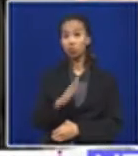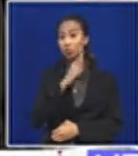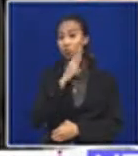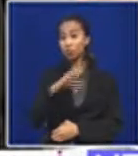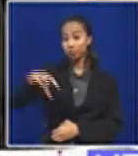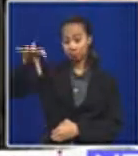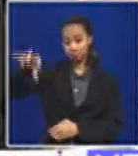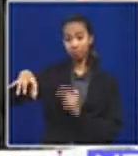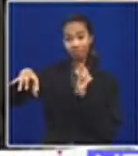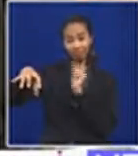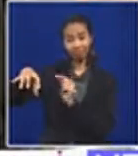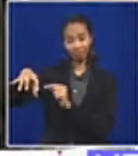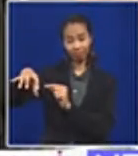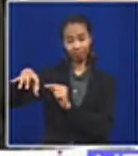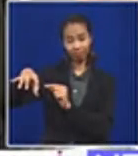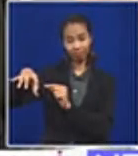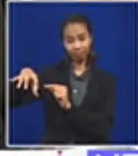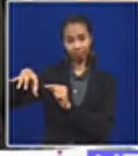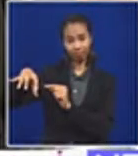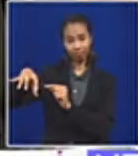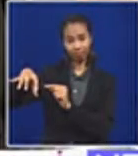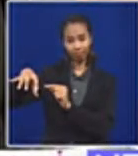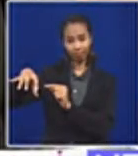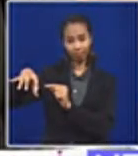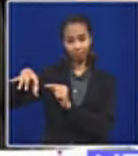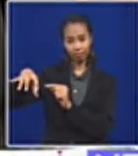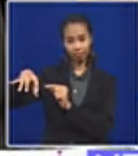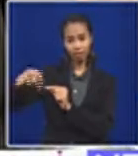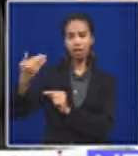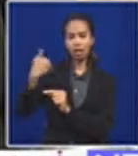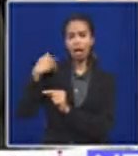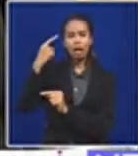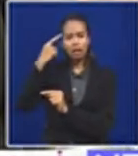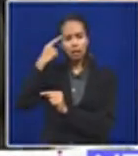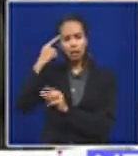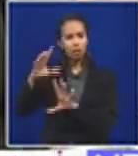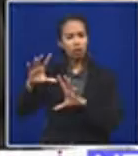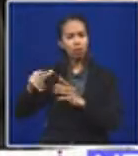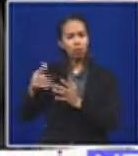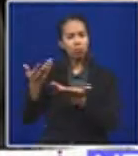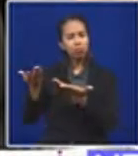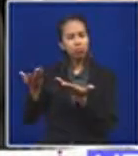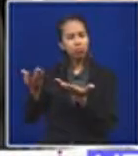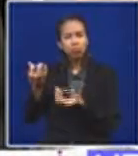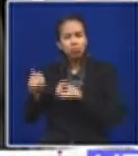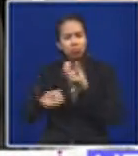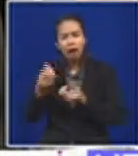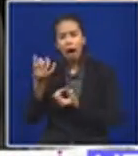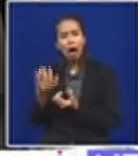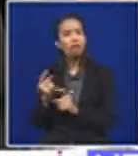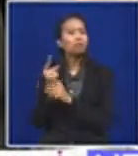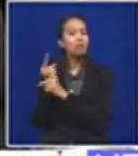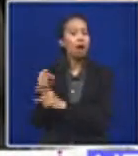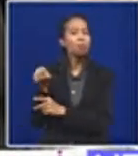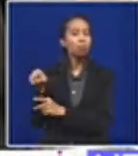ชาการนครบาลมีความเห็นอย่างไรก็คงจะเป็นไปตามนั้นนะครับ